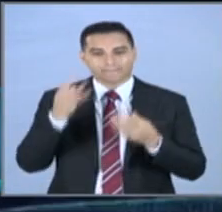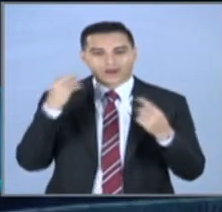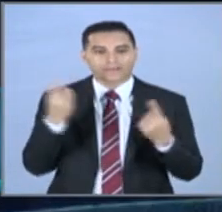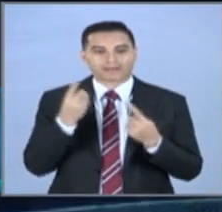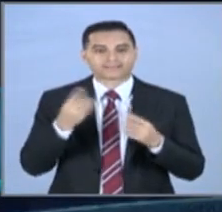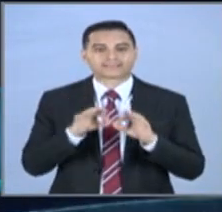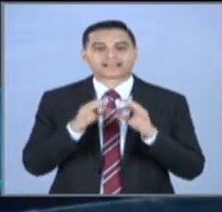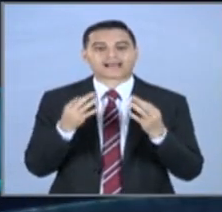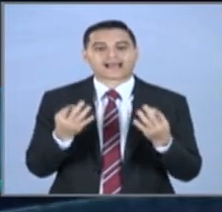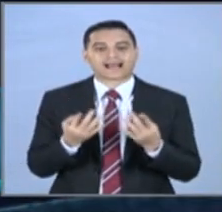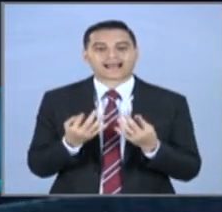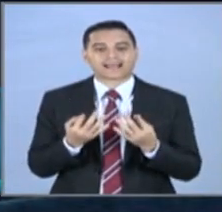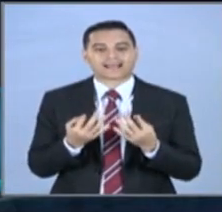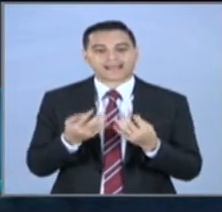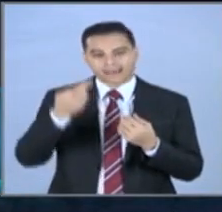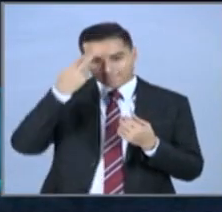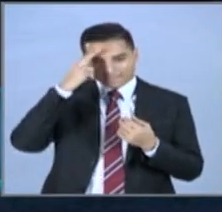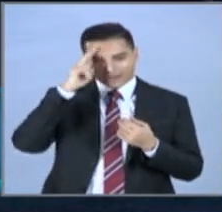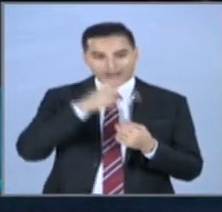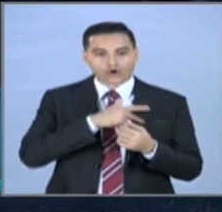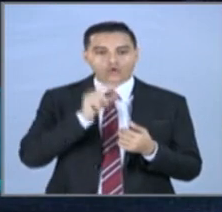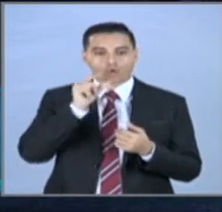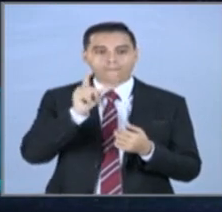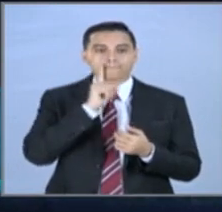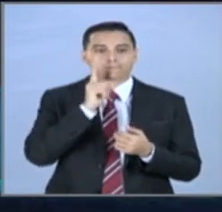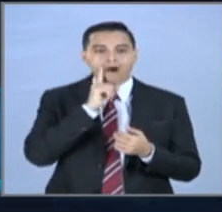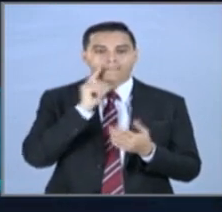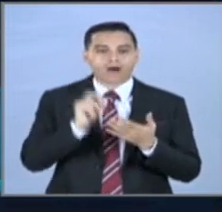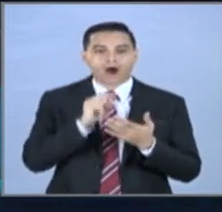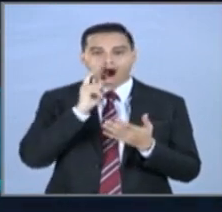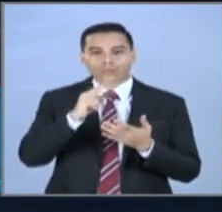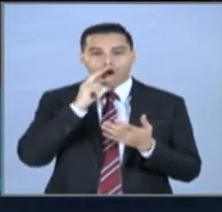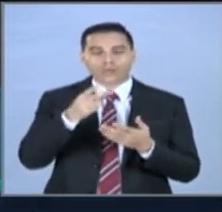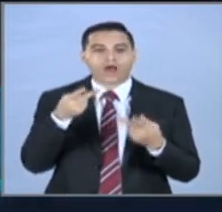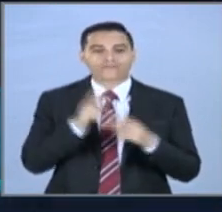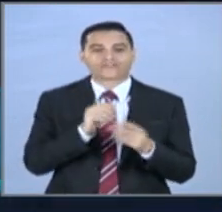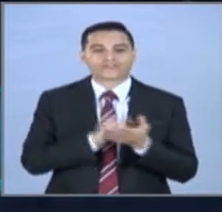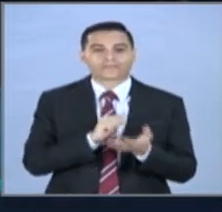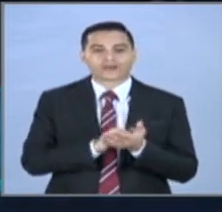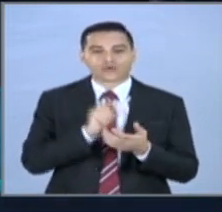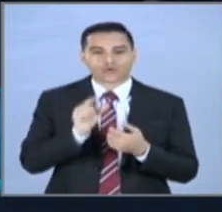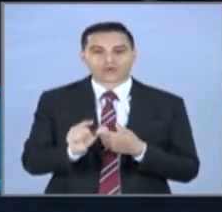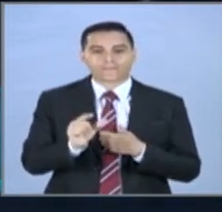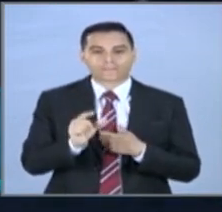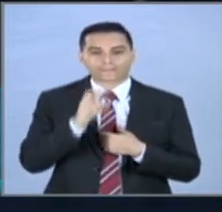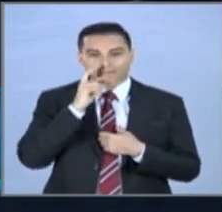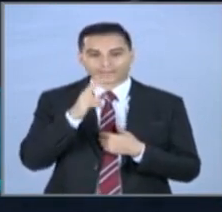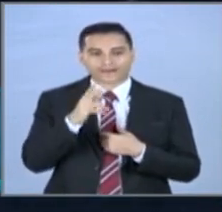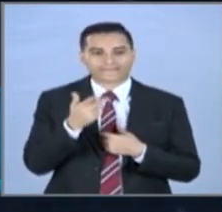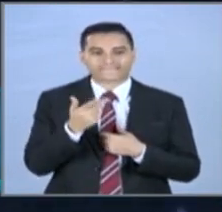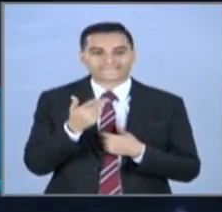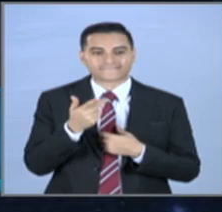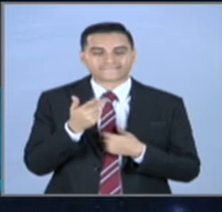معلومات عائلية، إيه الجملة المكررة من مامتك في البيت وإيه